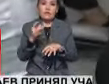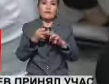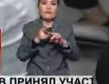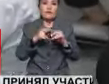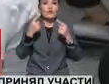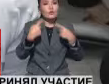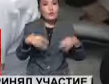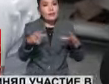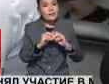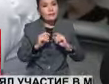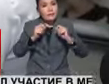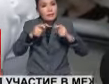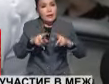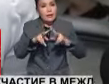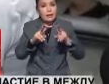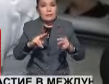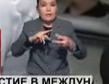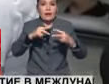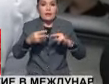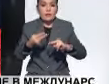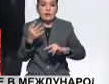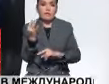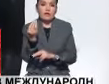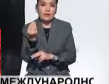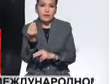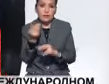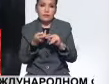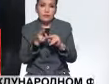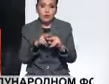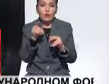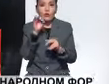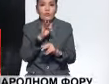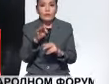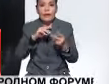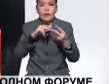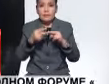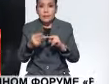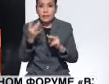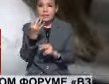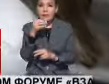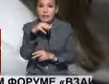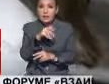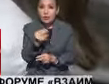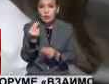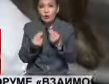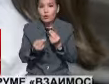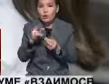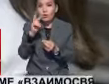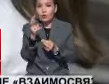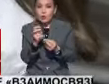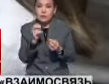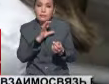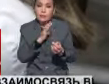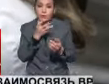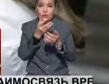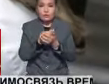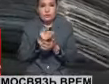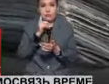другая компания, которая также занимается обменом валюты. Звучали даже слова о том, что обменники сервиса АСТ играют на курсе валют для своей